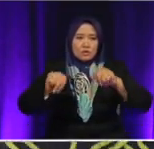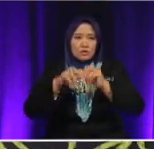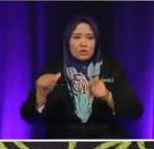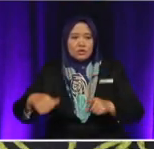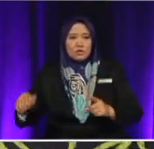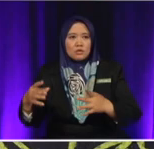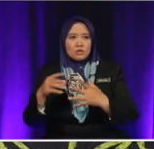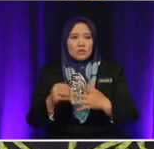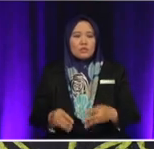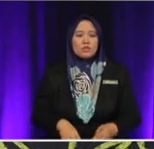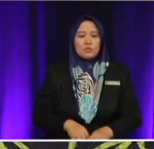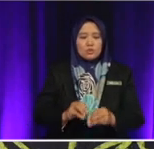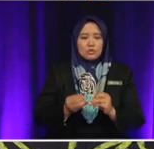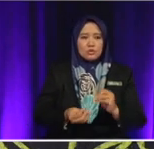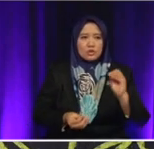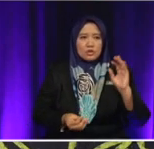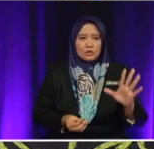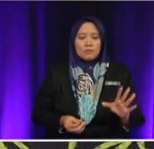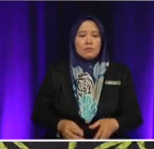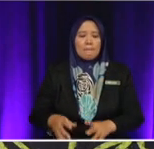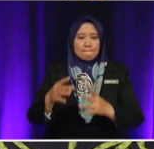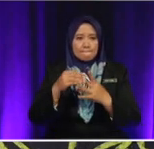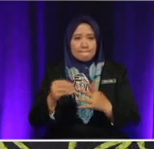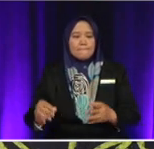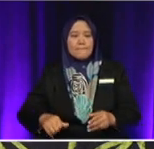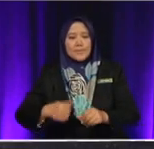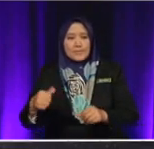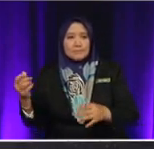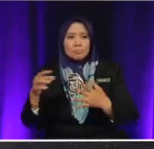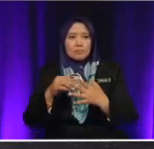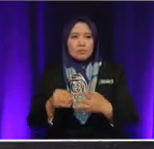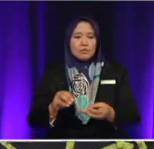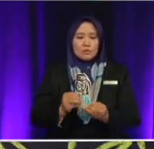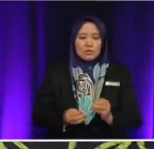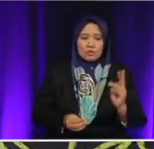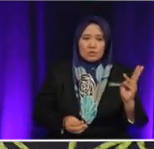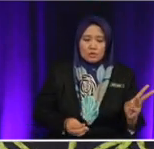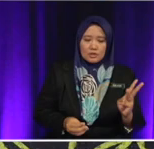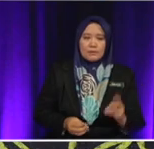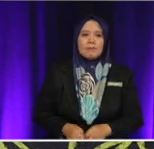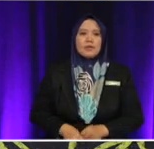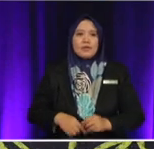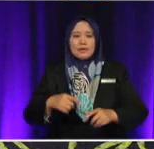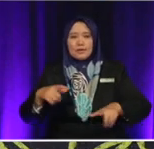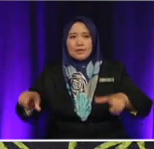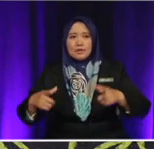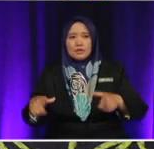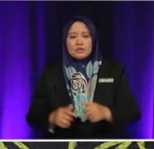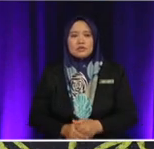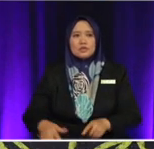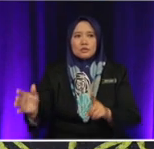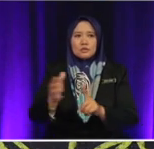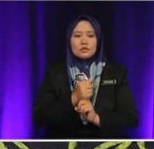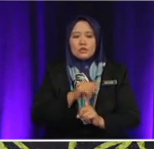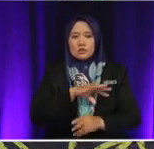memilih alternatif. Dan keenam, melaksana keputusan akhirnya, kawalan dan penilaian. Okey,